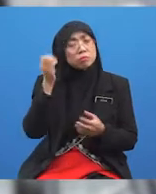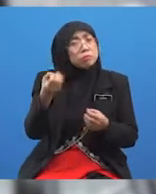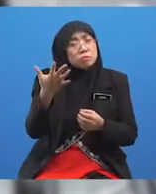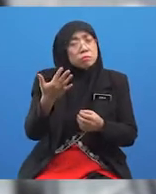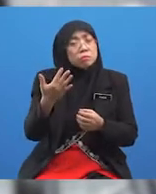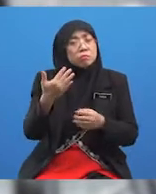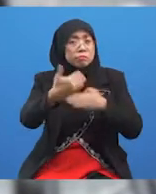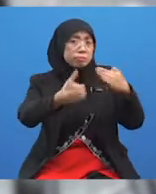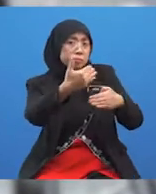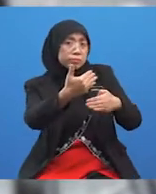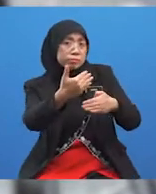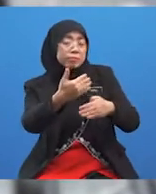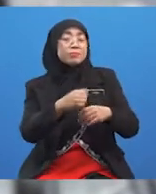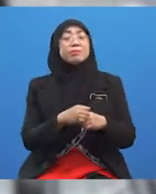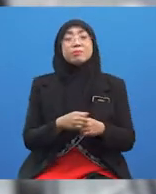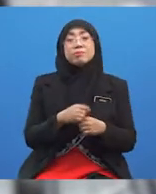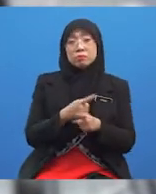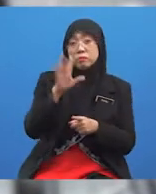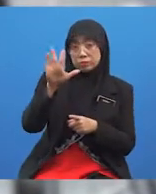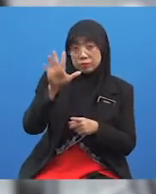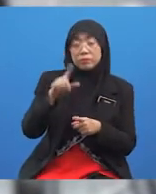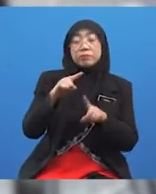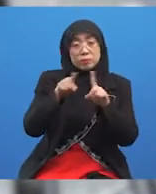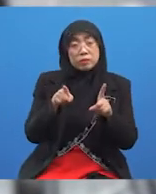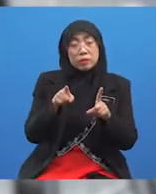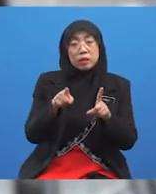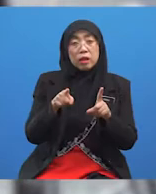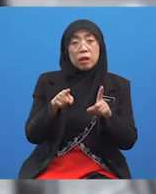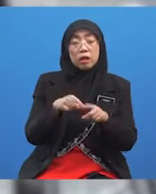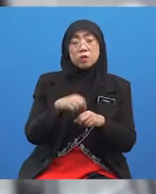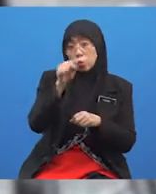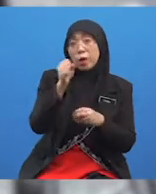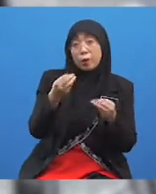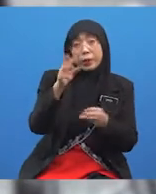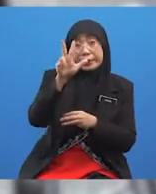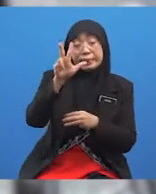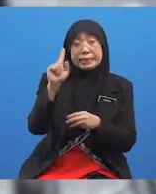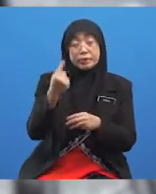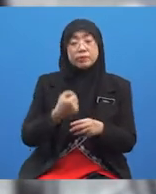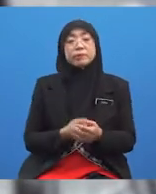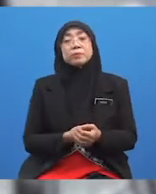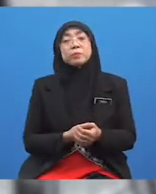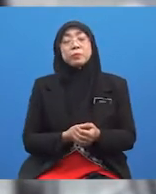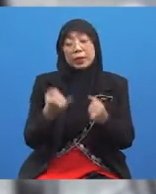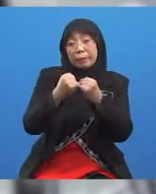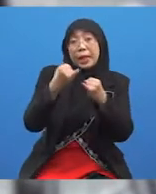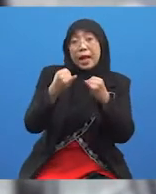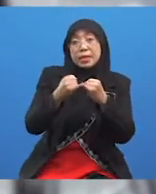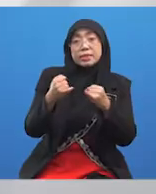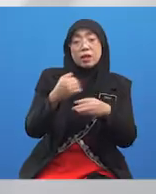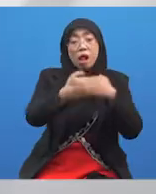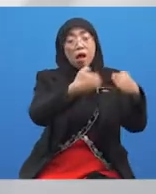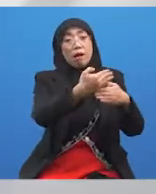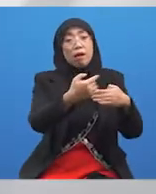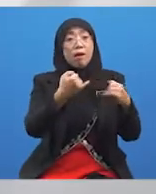betul. Ada 5 langkah. Tetapi soalan minta 3 proses yang terakhir. Oleh itu, jawapannya